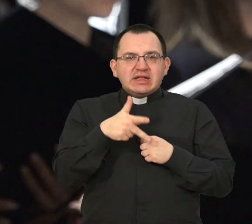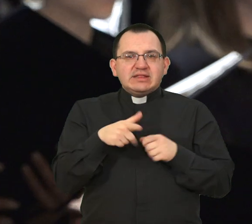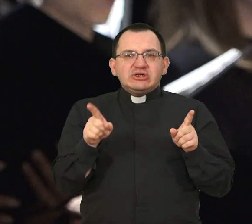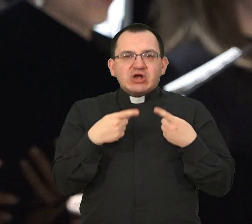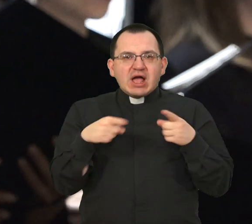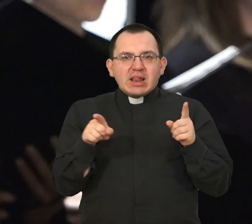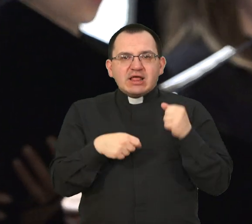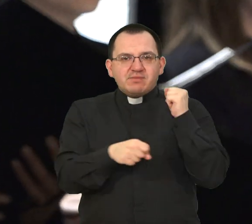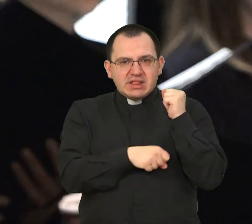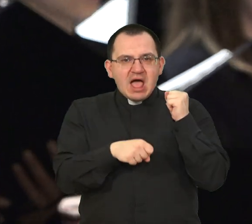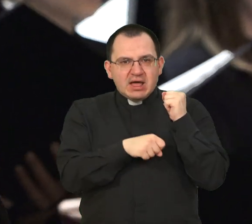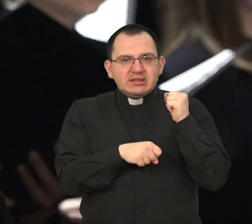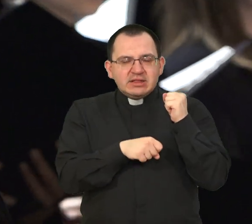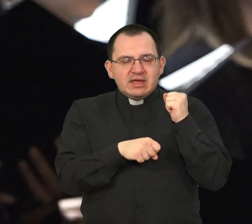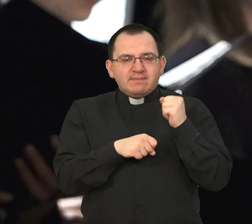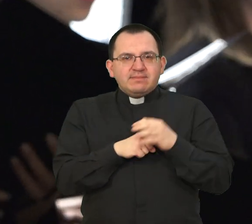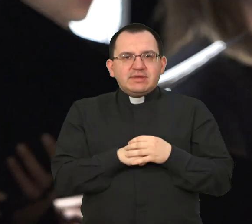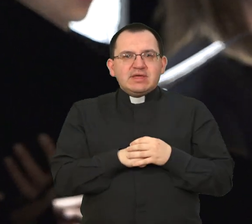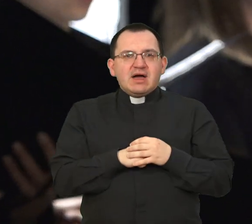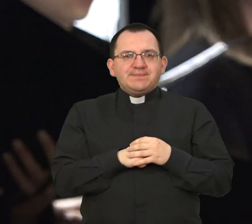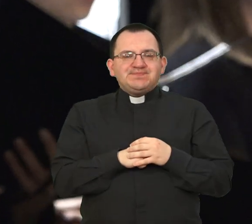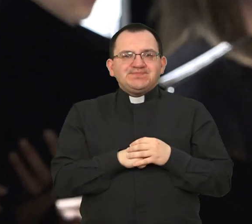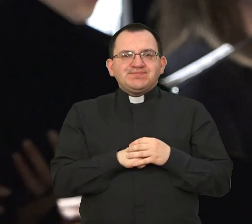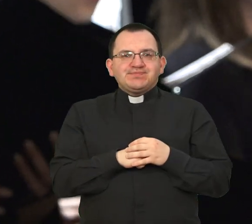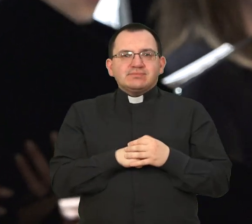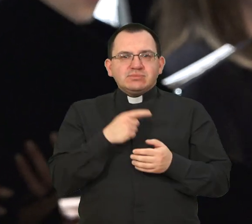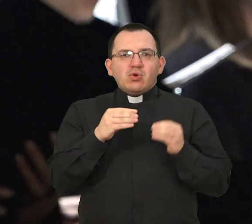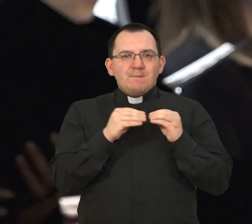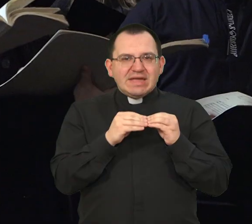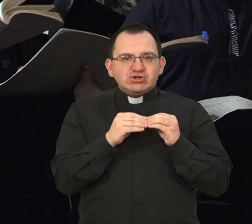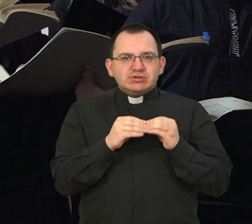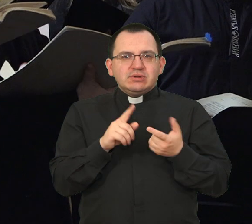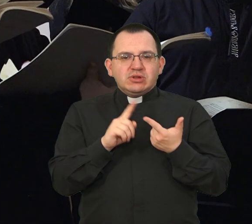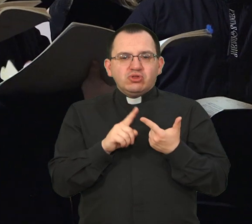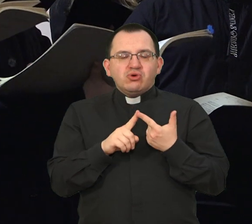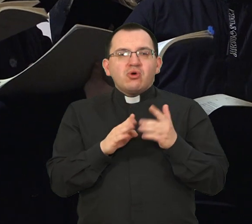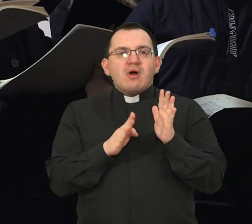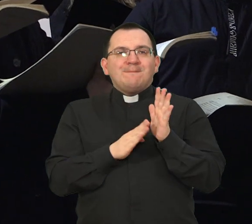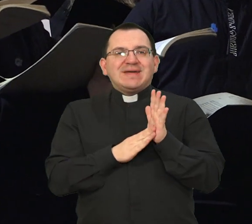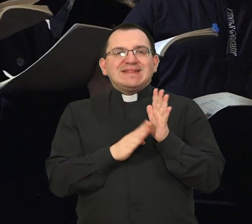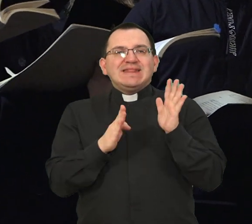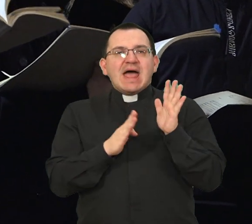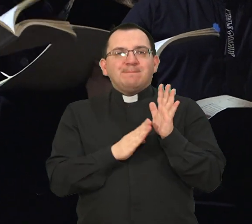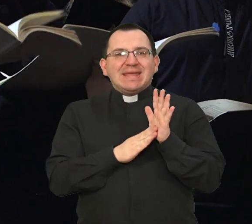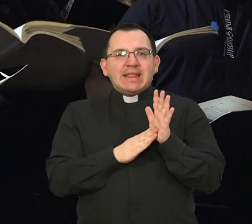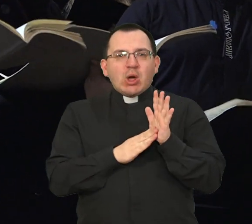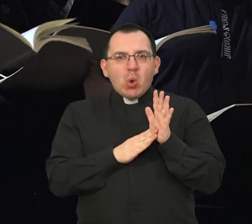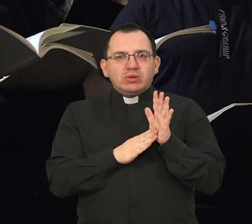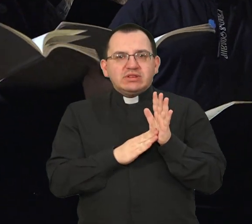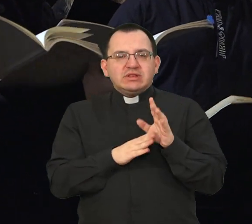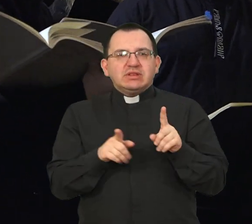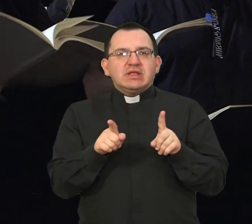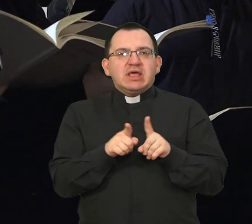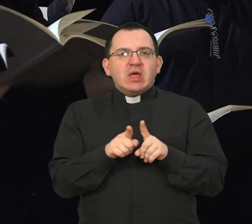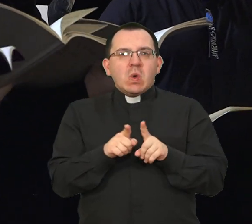solo pjevanje na Akademiji za glazbu i izvedbenu umjetnost u Beču. Martina Menegoni, mezzosopran,